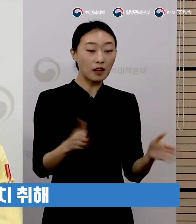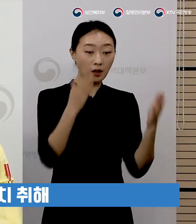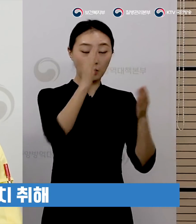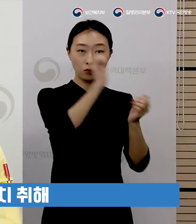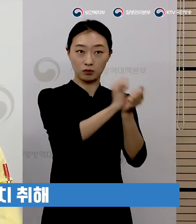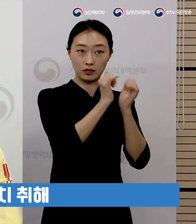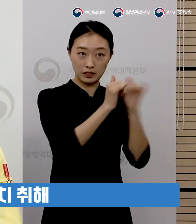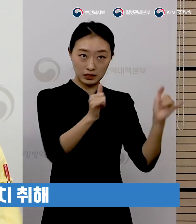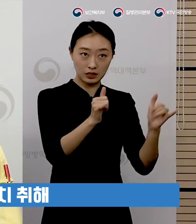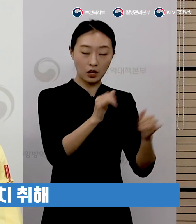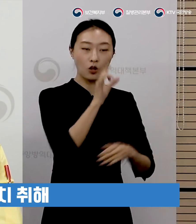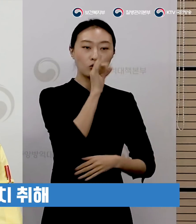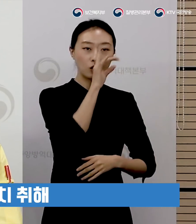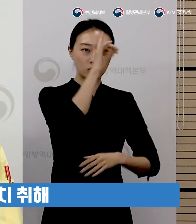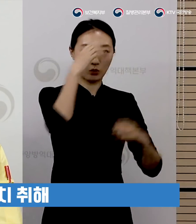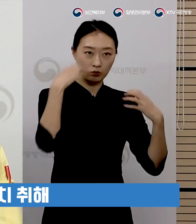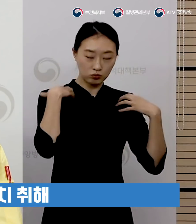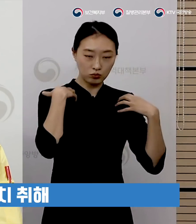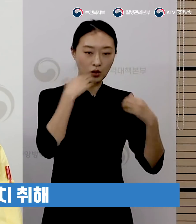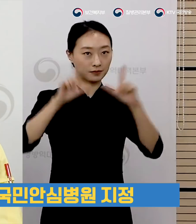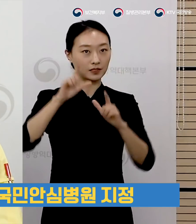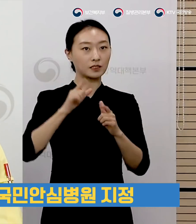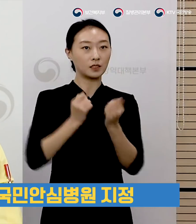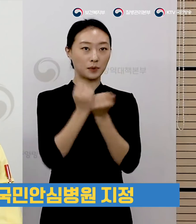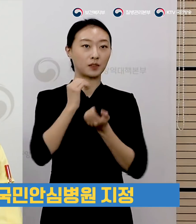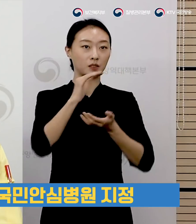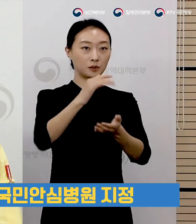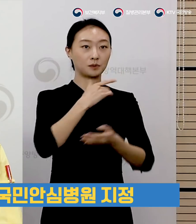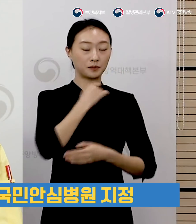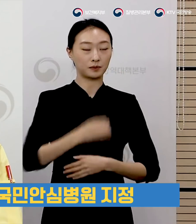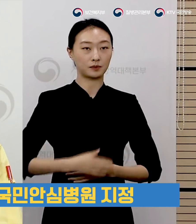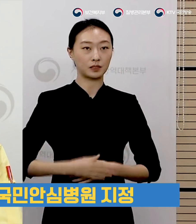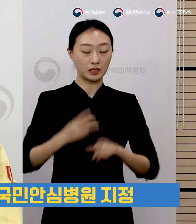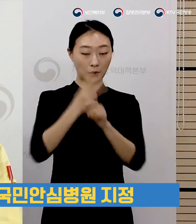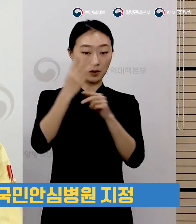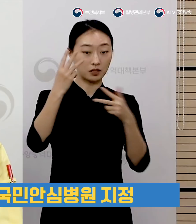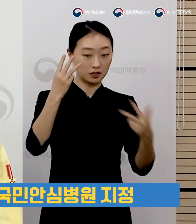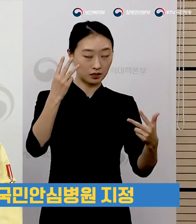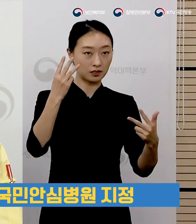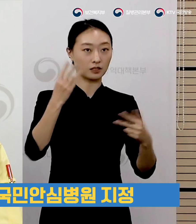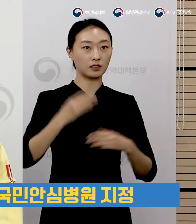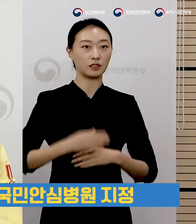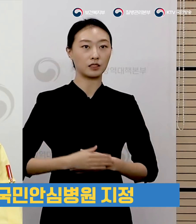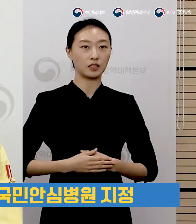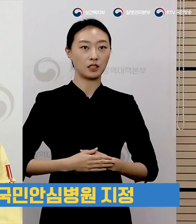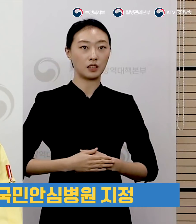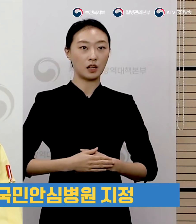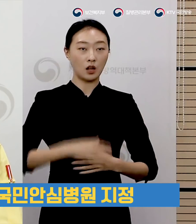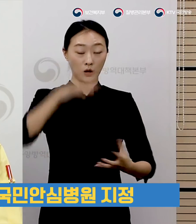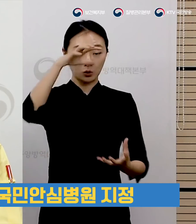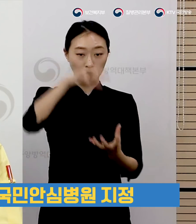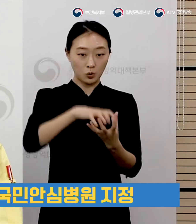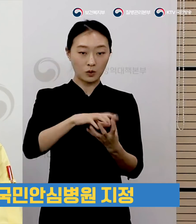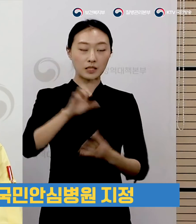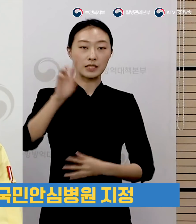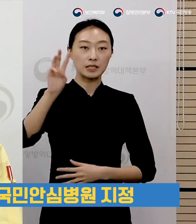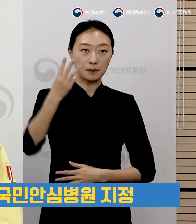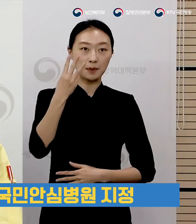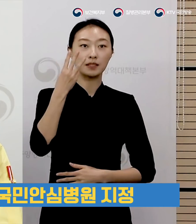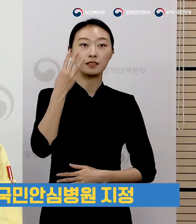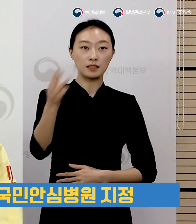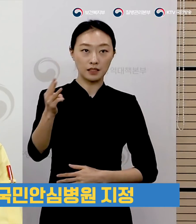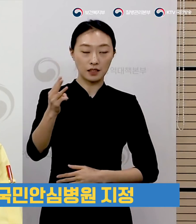중앙정부와 경북의 센터로 이송하고 있습니다. 3월 7일 기준으로 총 303개의